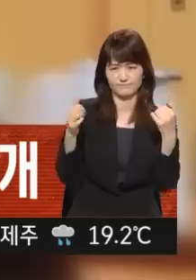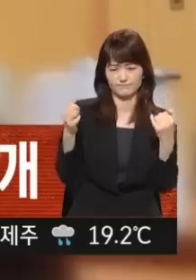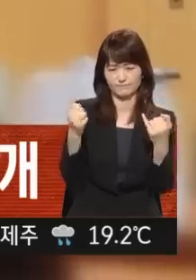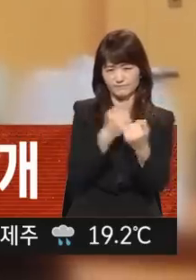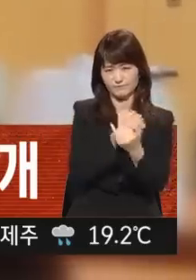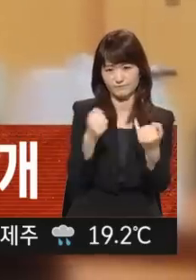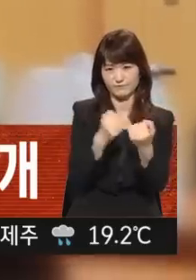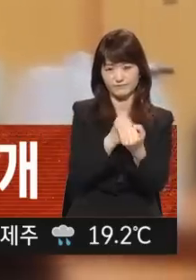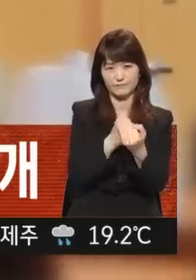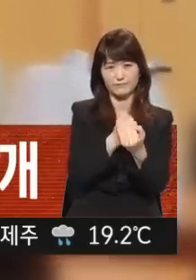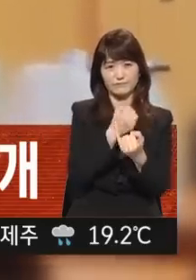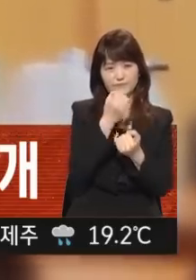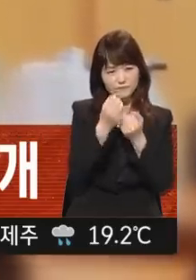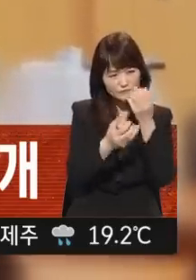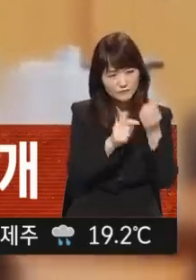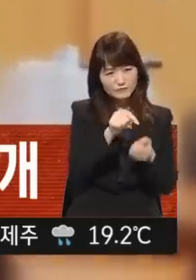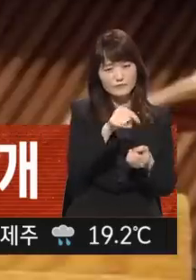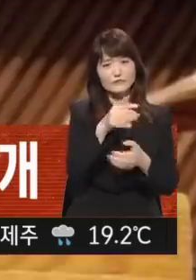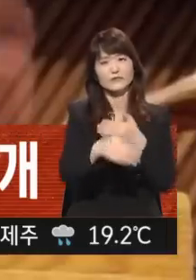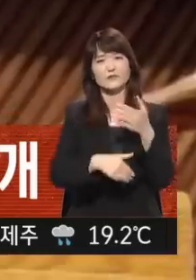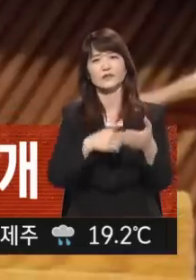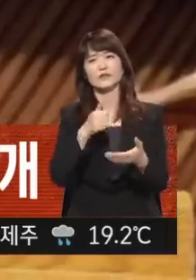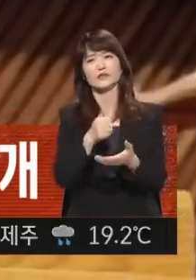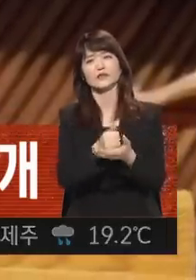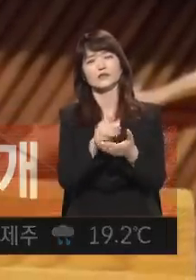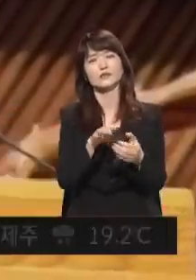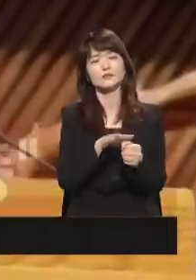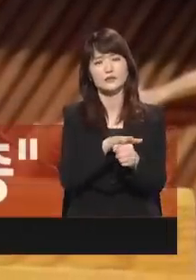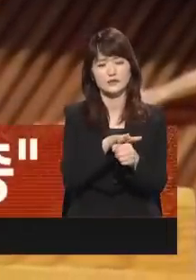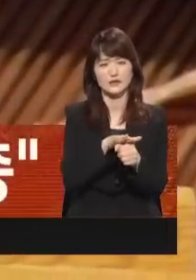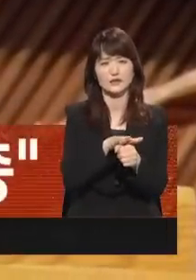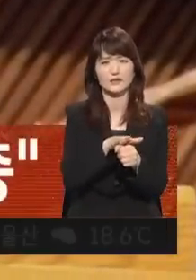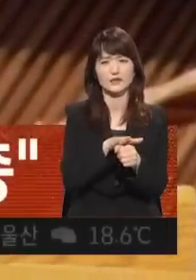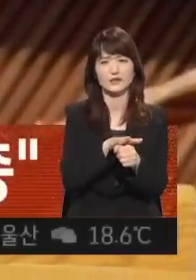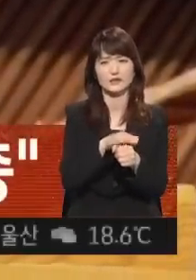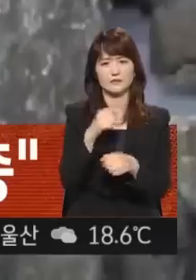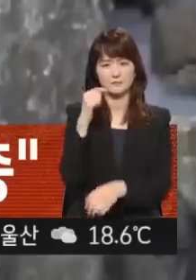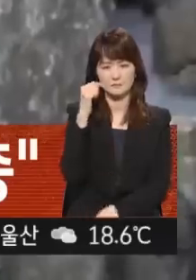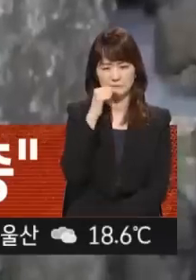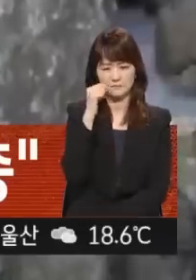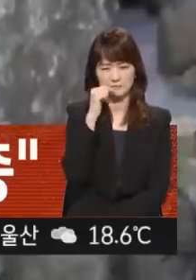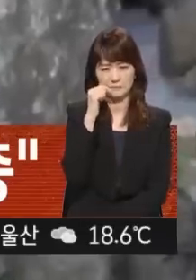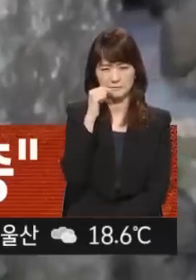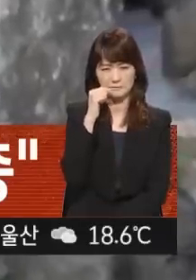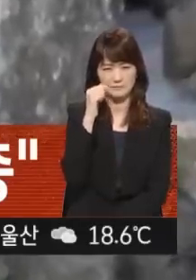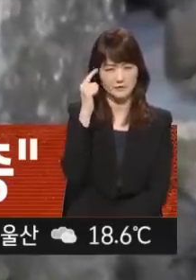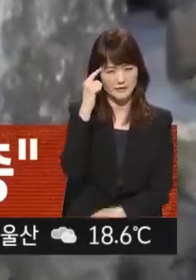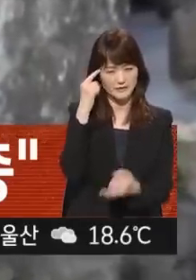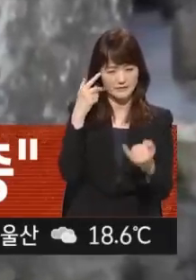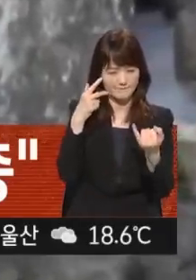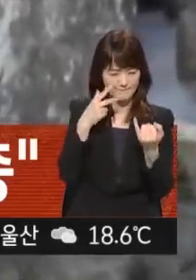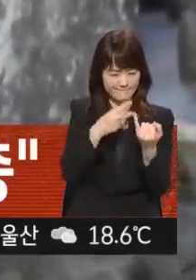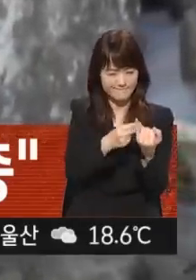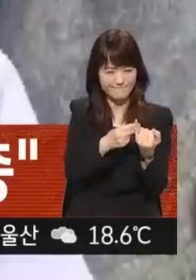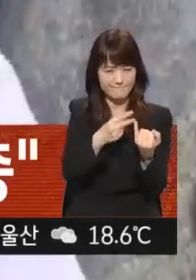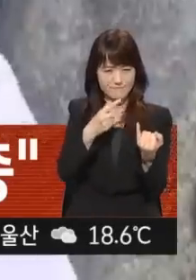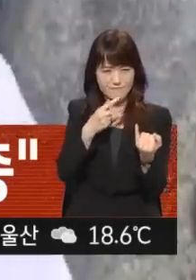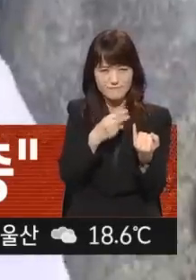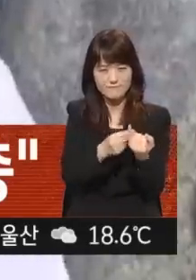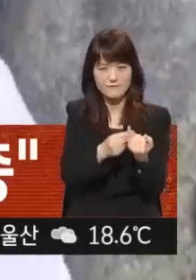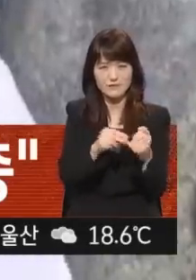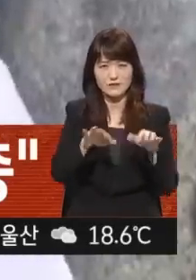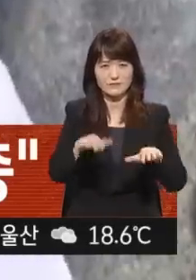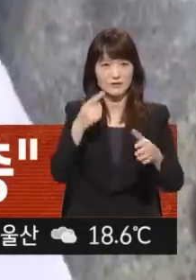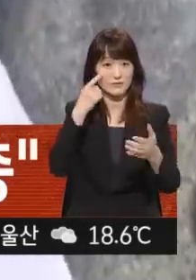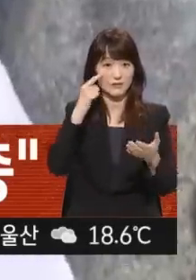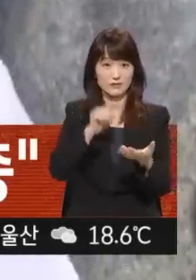한 피해자에게 그것을 하느님의 극적인 사랑이다 뭐 이런 식으로 철저하게 그 세뇌를 시키는 그런 과정이 이번에